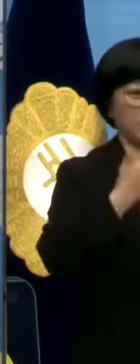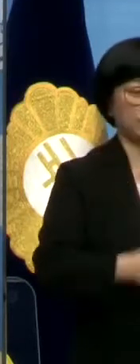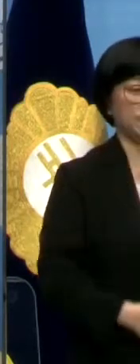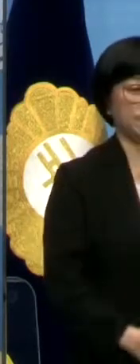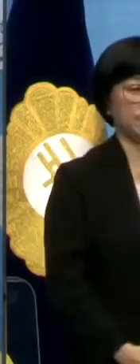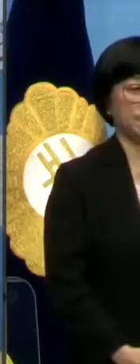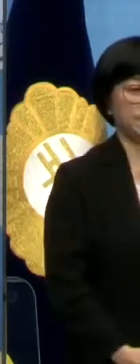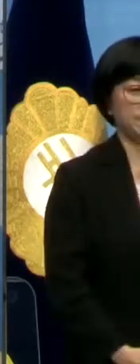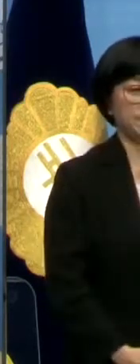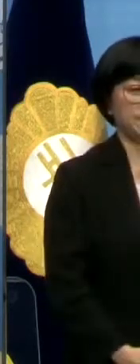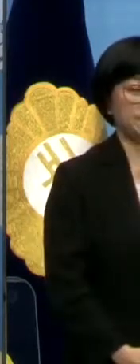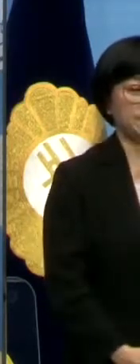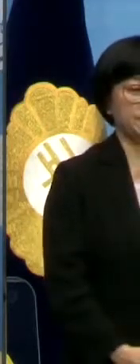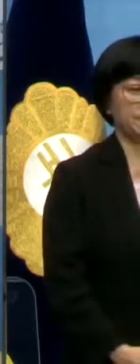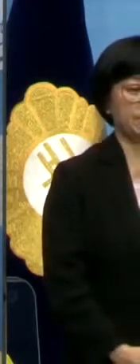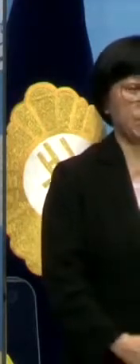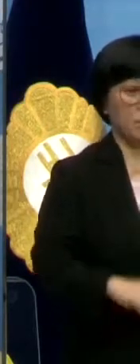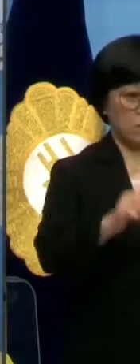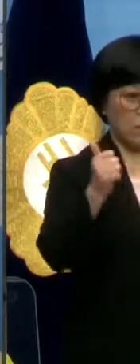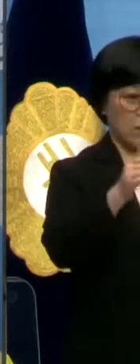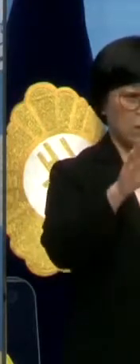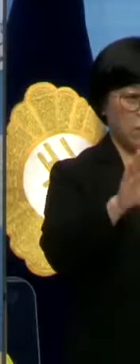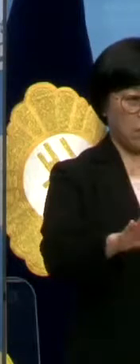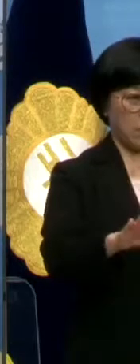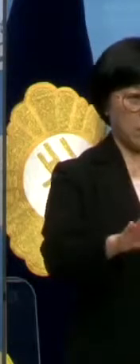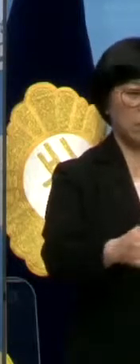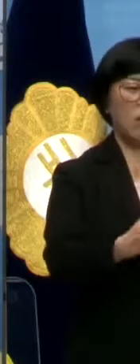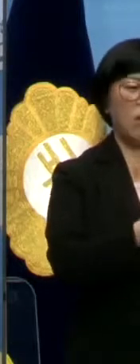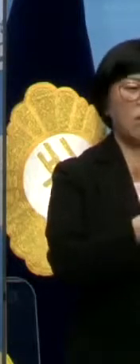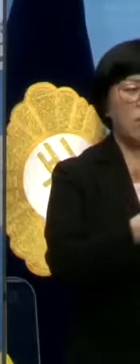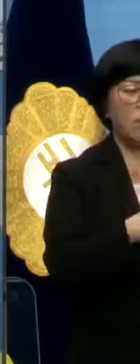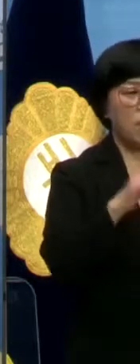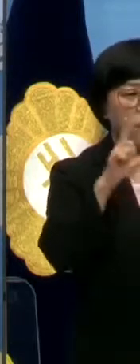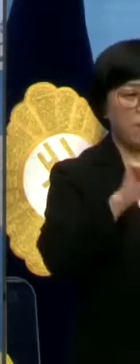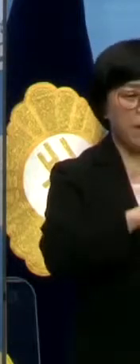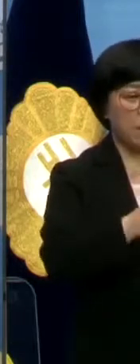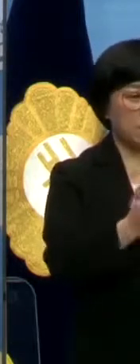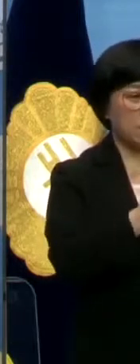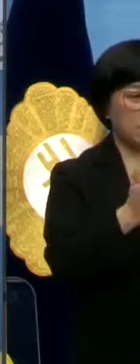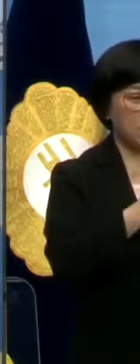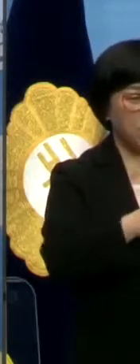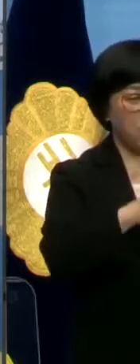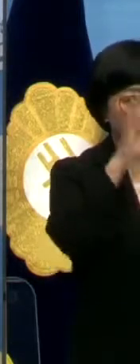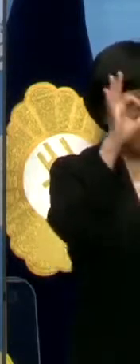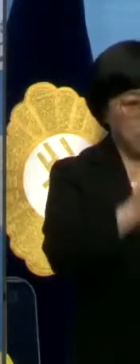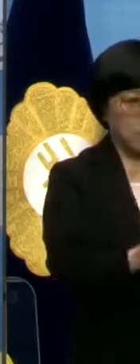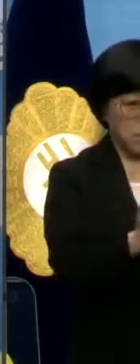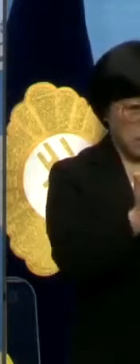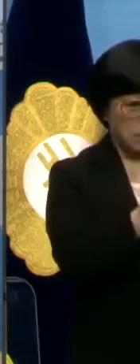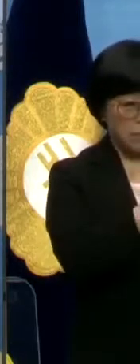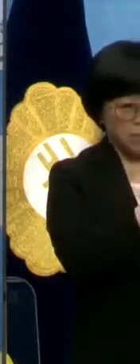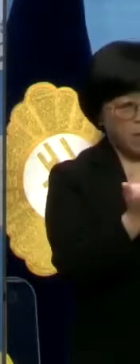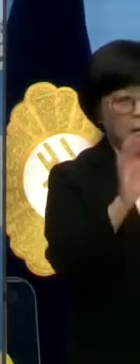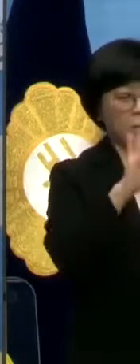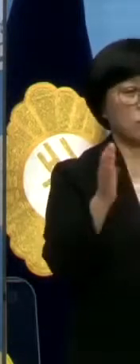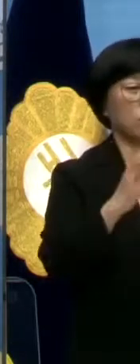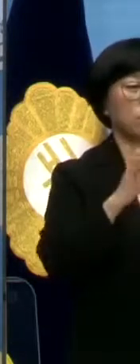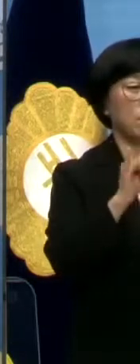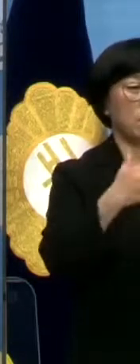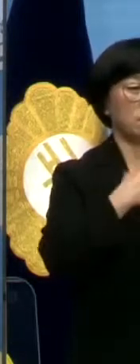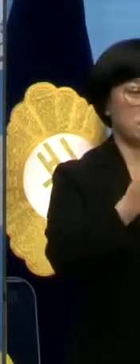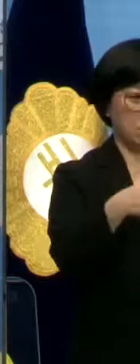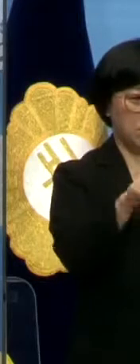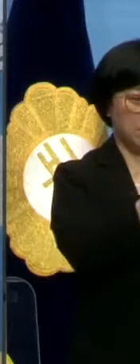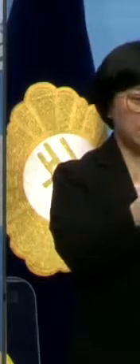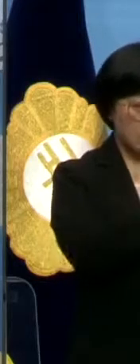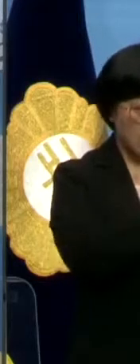저는 생각합니다. 국회가 이번에 생색내기나 또다시 참사가 반복되는 입법이 아니라 국민의 안전을